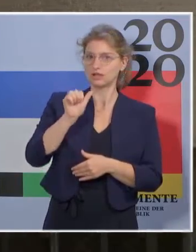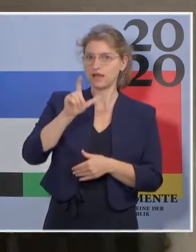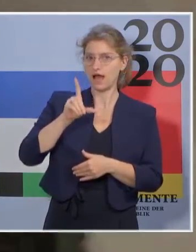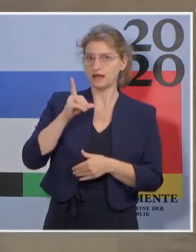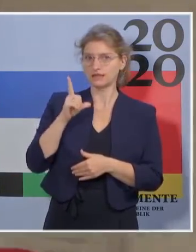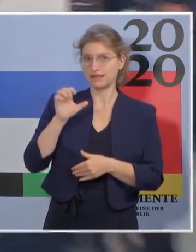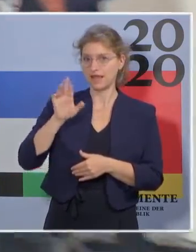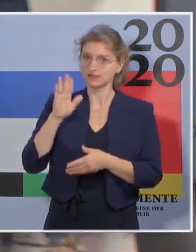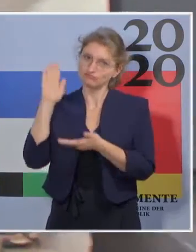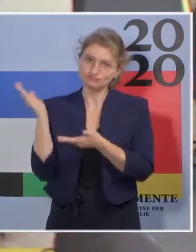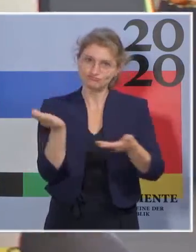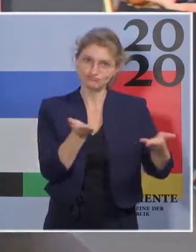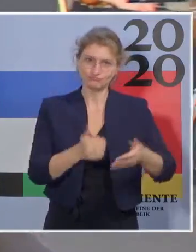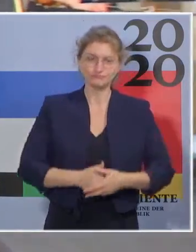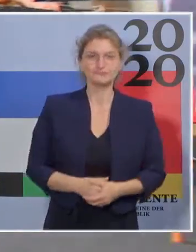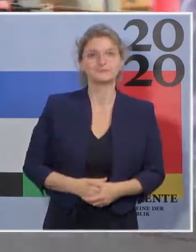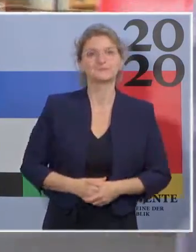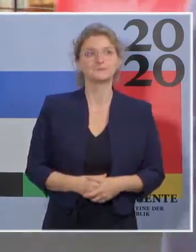darf.